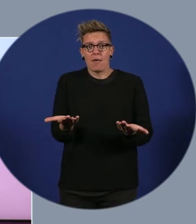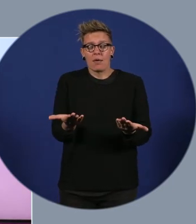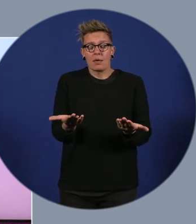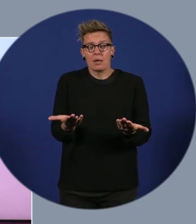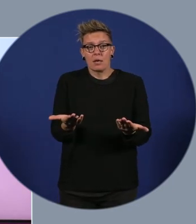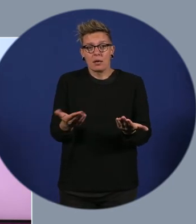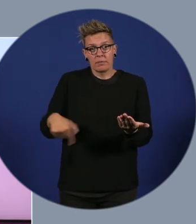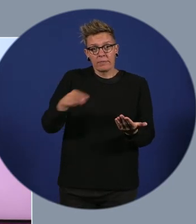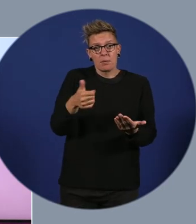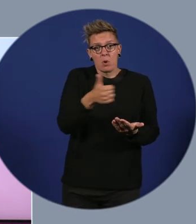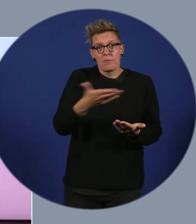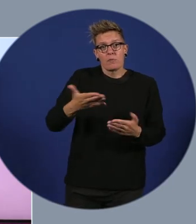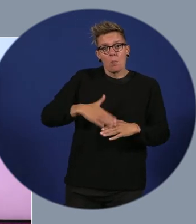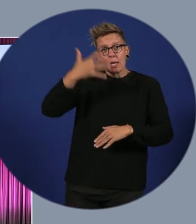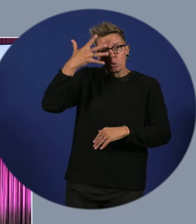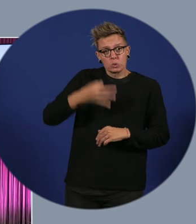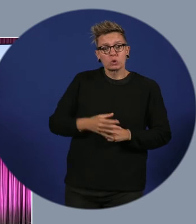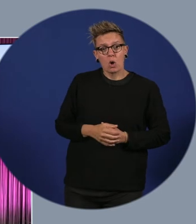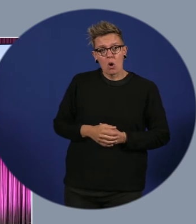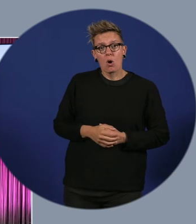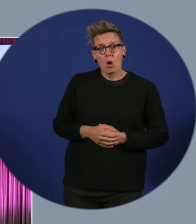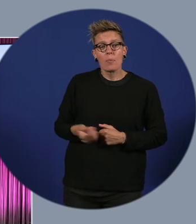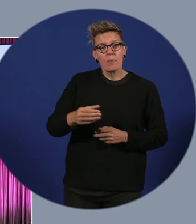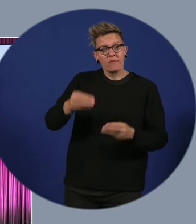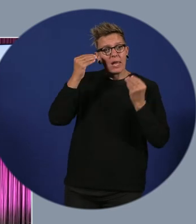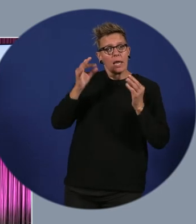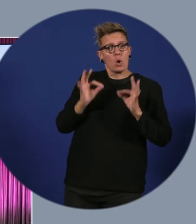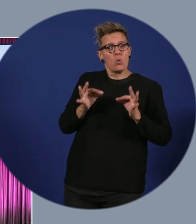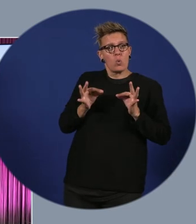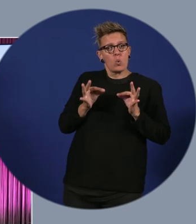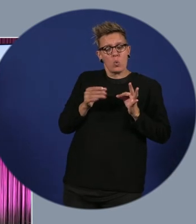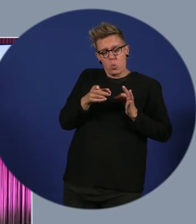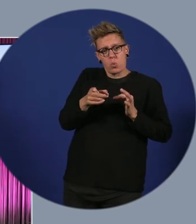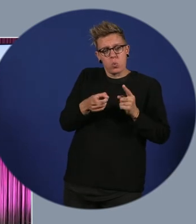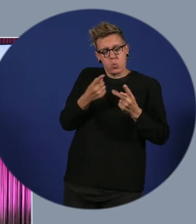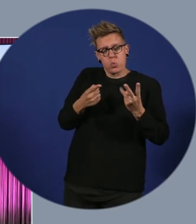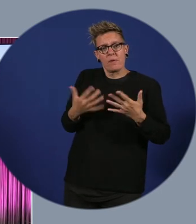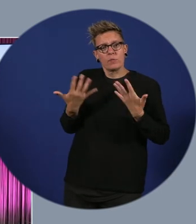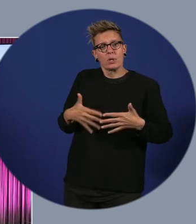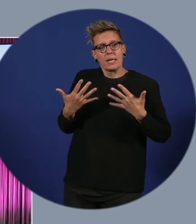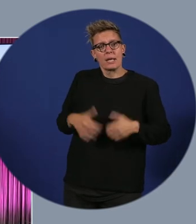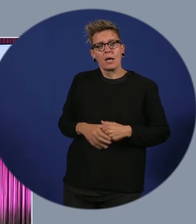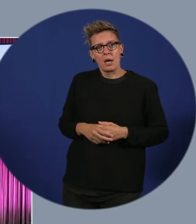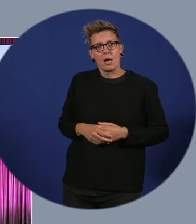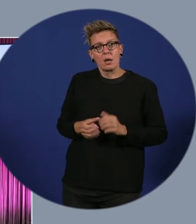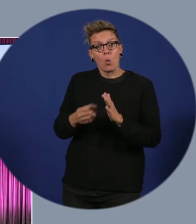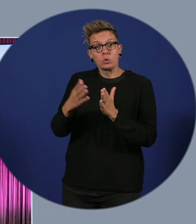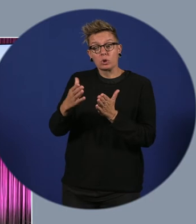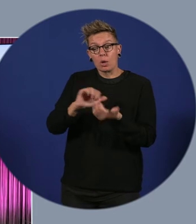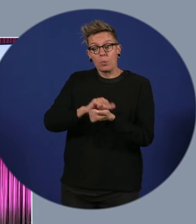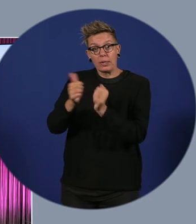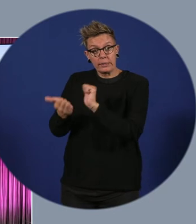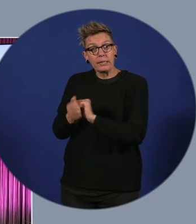att vi behöver mer kunskap. Vi behöver lära oss mer om just de här sakerna. För att det politiska landskapet